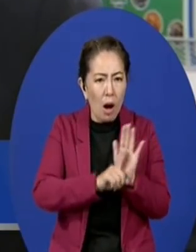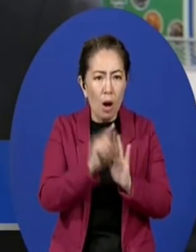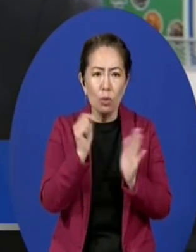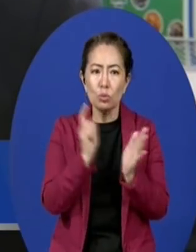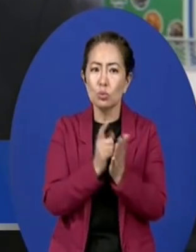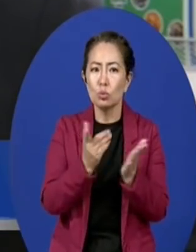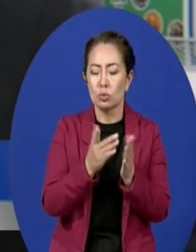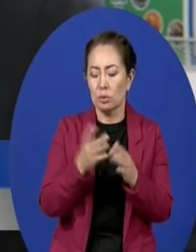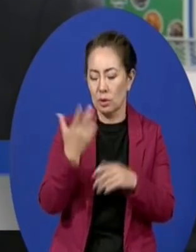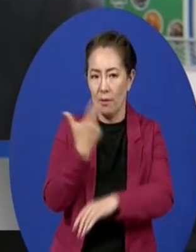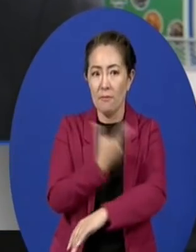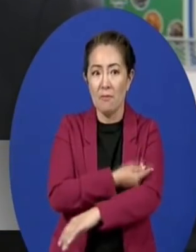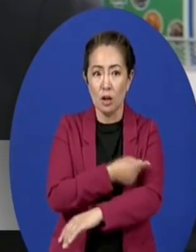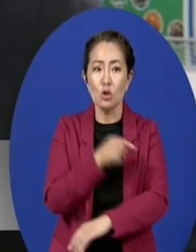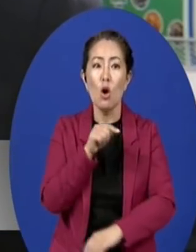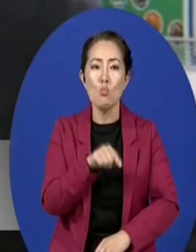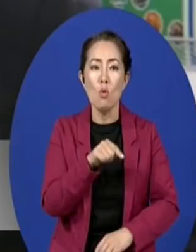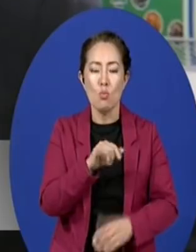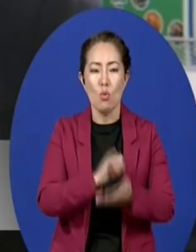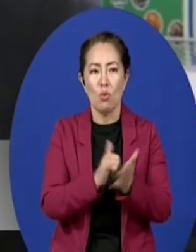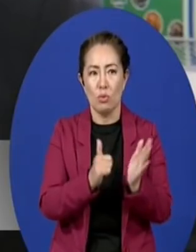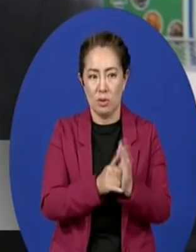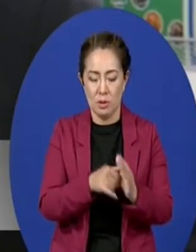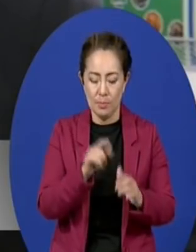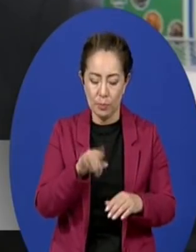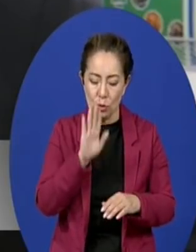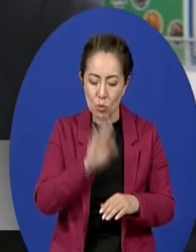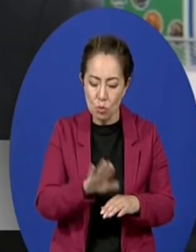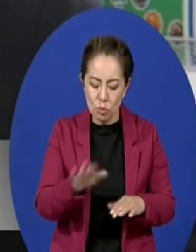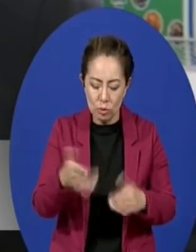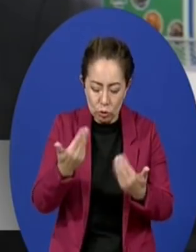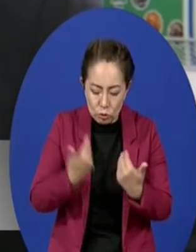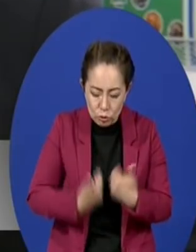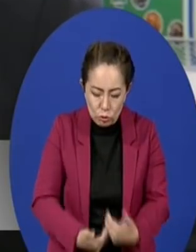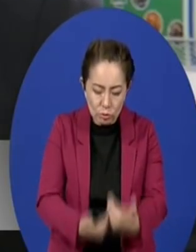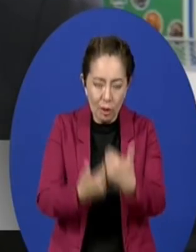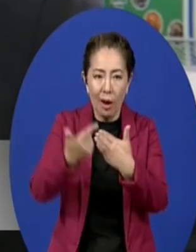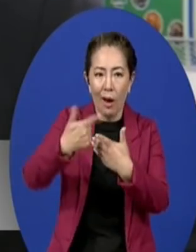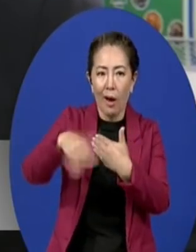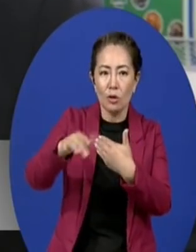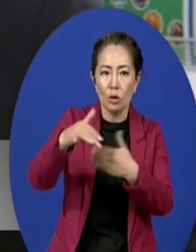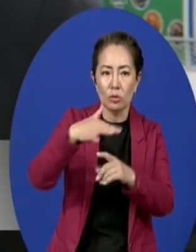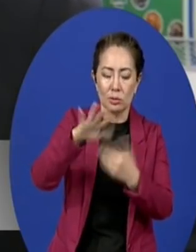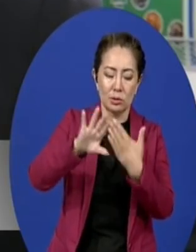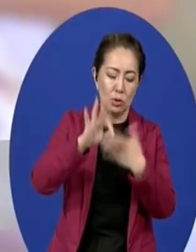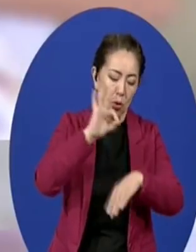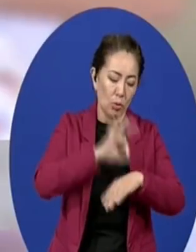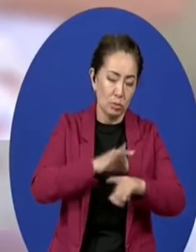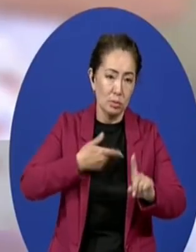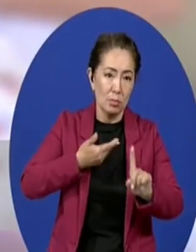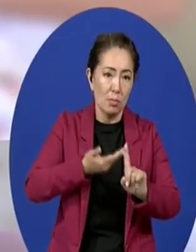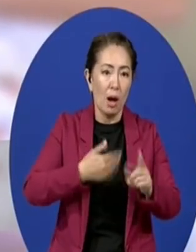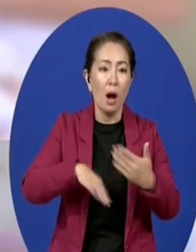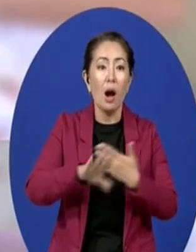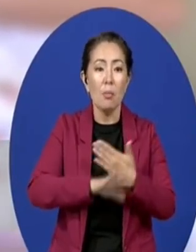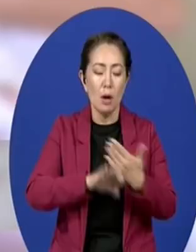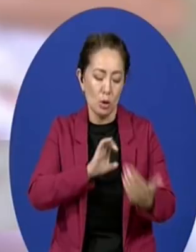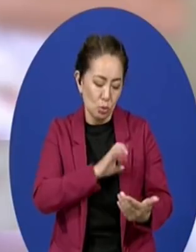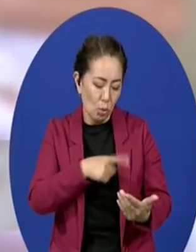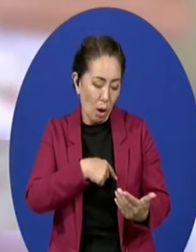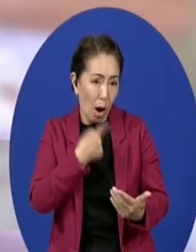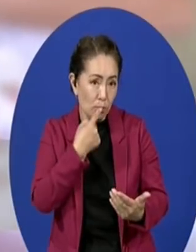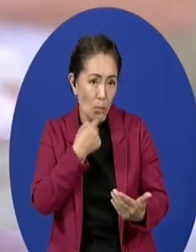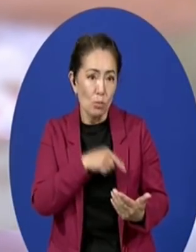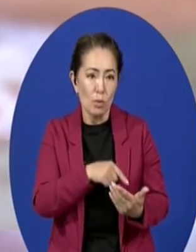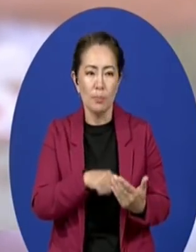бол анхны вакцин болдог гэж үздэг учраас тухайн хүүхдийг гадаад орчны халдвараас хамгаалж эхэлдэг байх нь. Монголчууд энэ